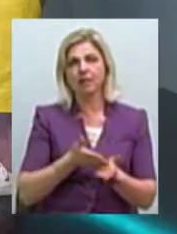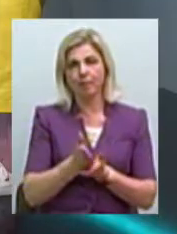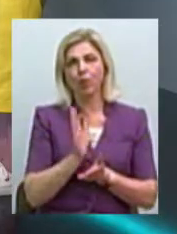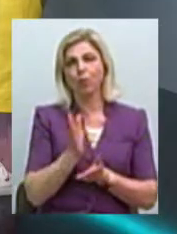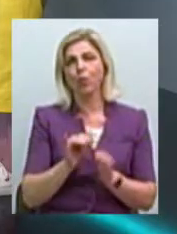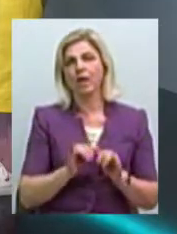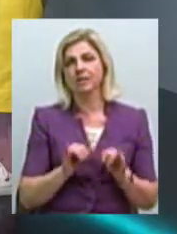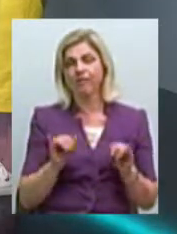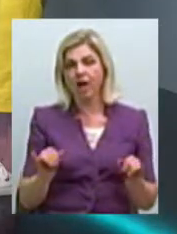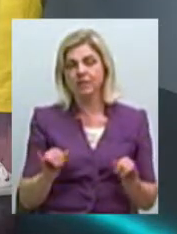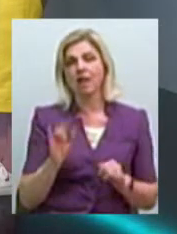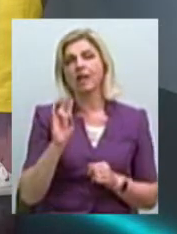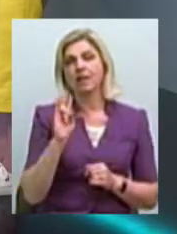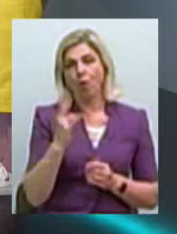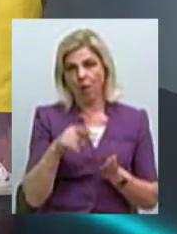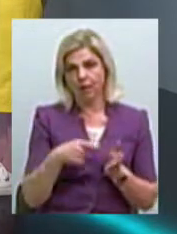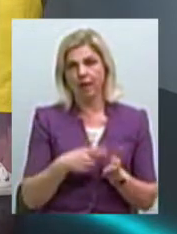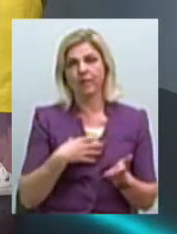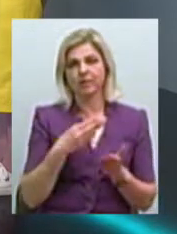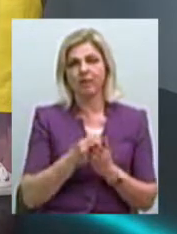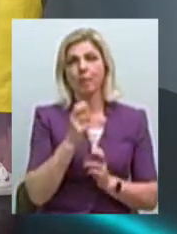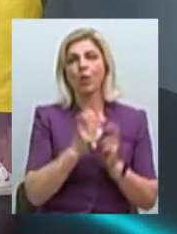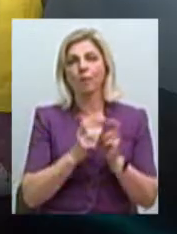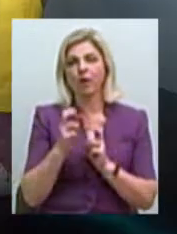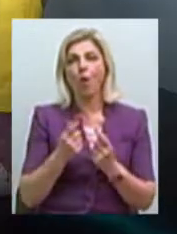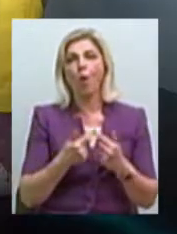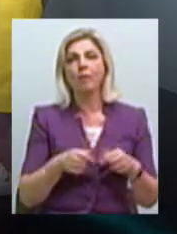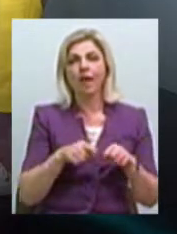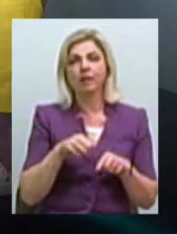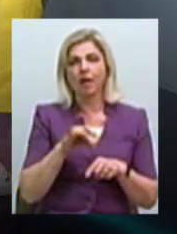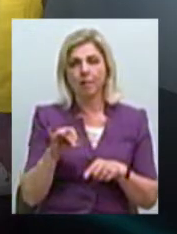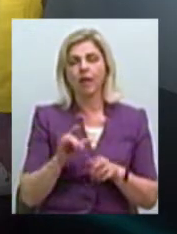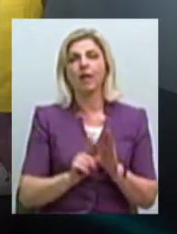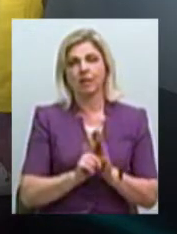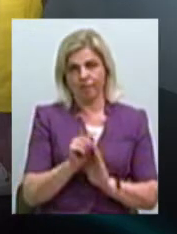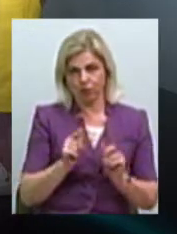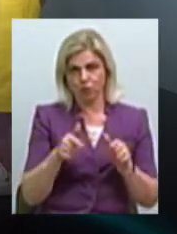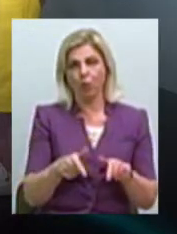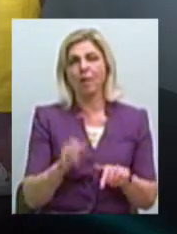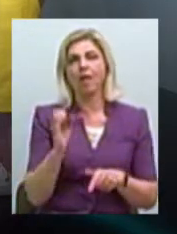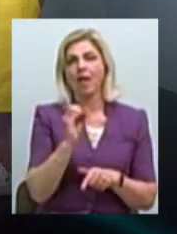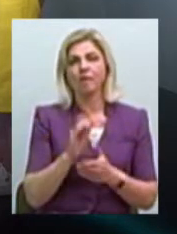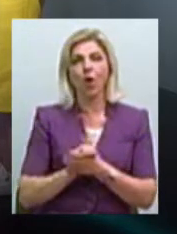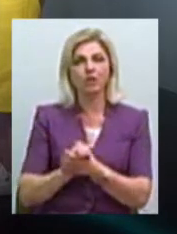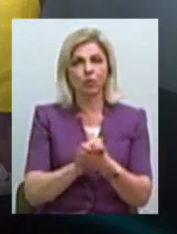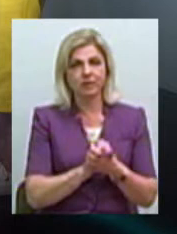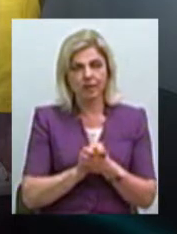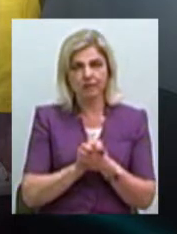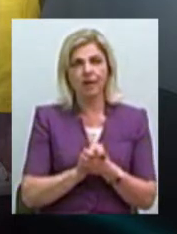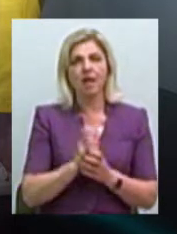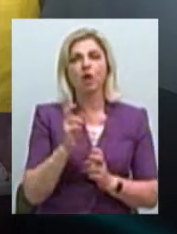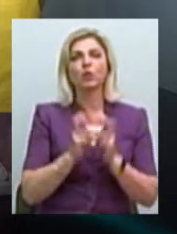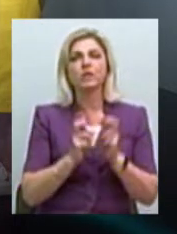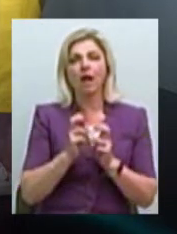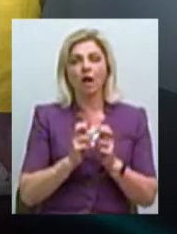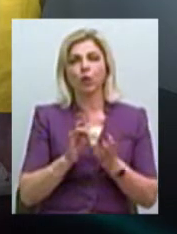развиваться, и Николаев своими промышленными объектами вступит в Эрих. Это Европейская ассоциация индустриального туризма.